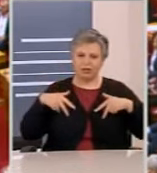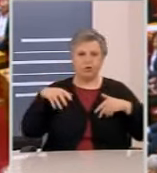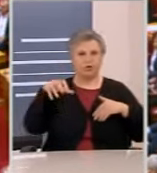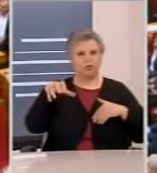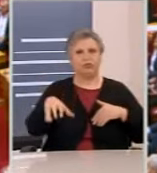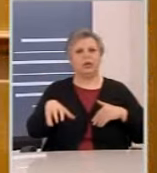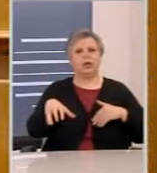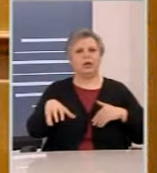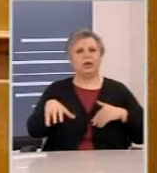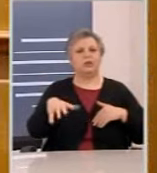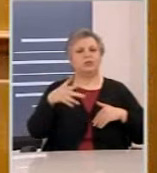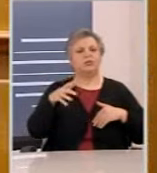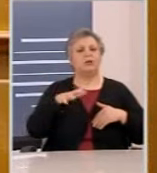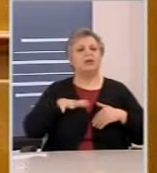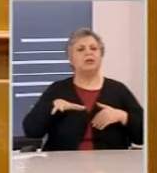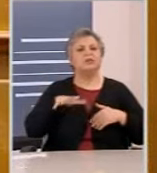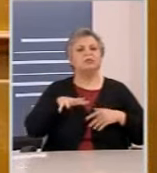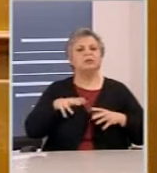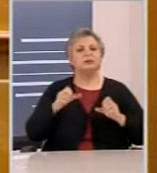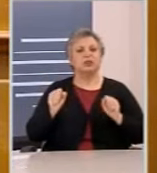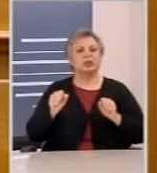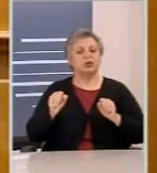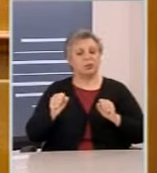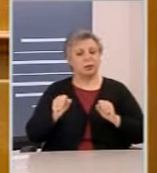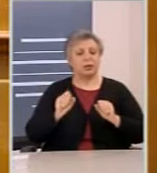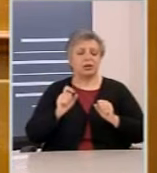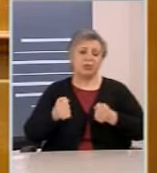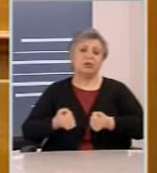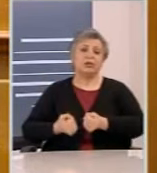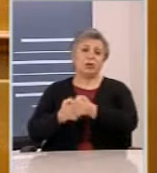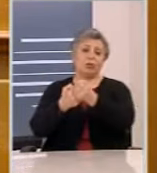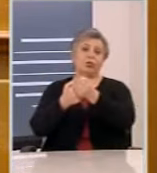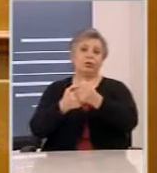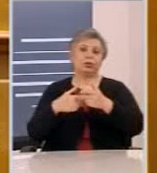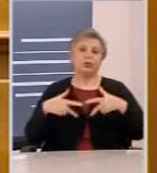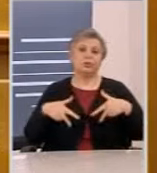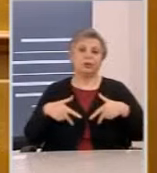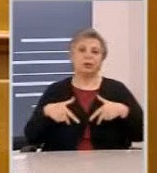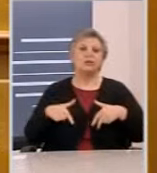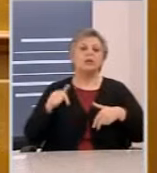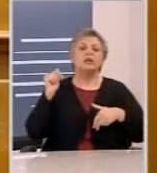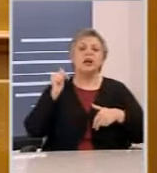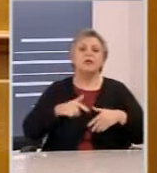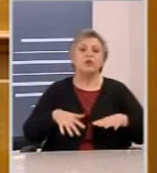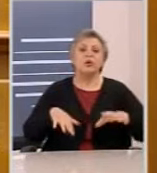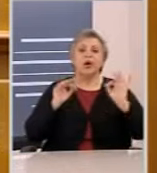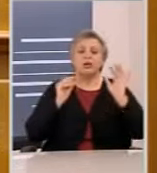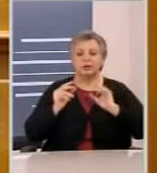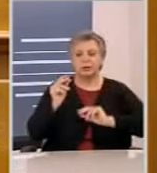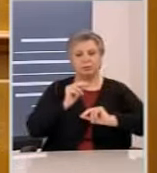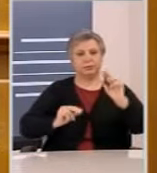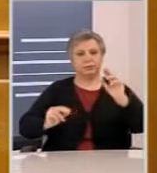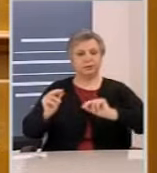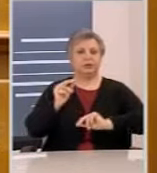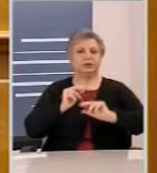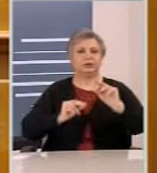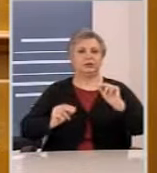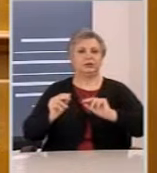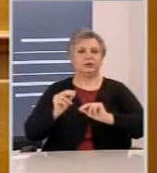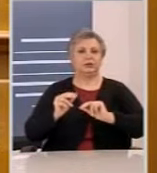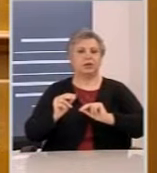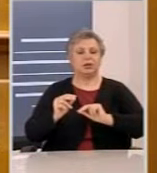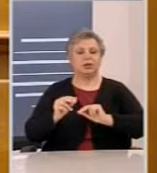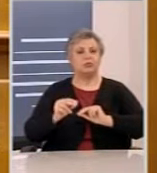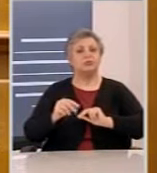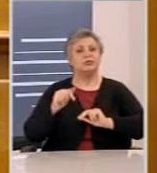περιφέρεια, προφανώς με τη στήριξη του Υπουργείου, ανοίγει μια δημόσια συζήτηση και